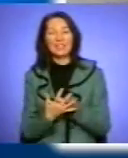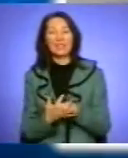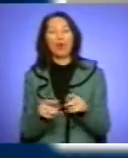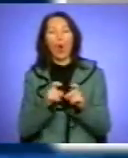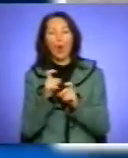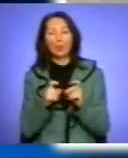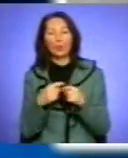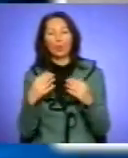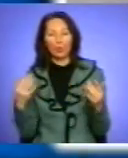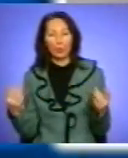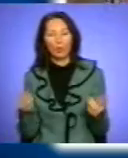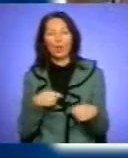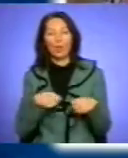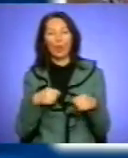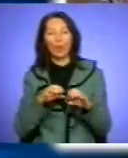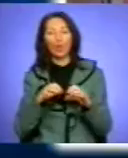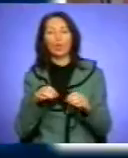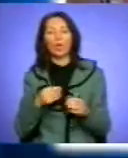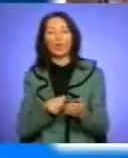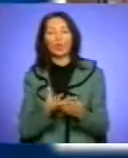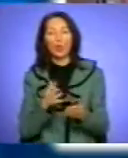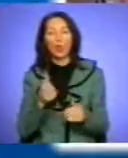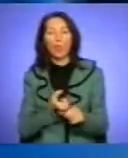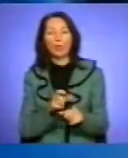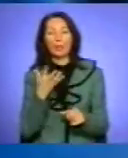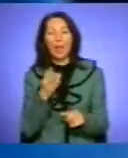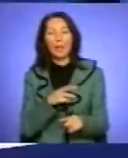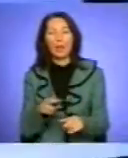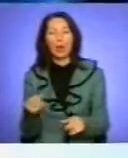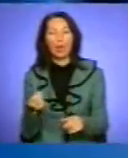сільськогосподарської продукції продано на суму понад 5 мільйонів гривень.